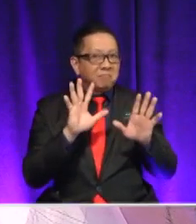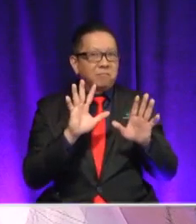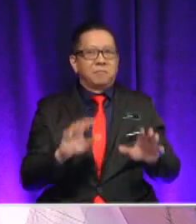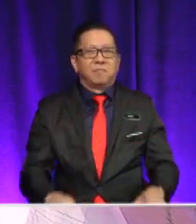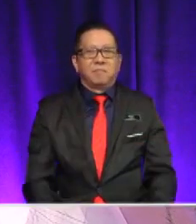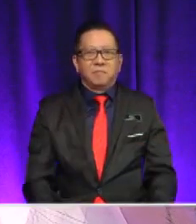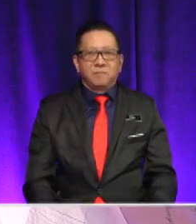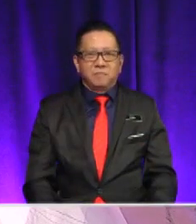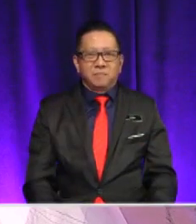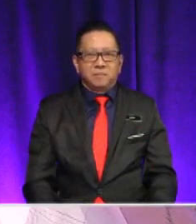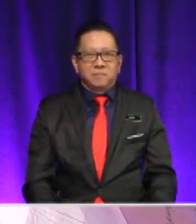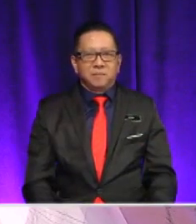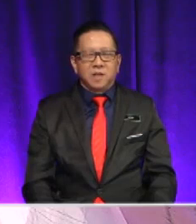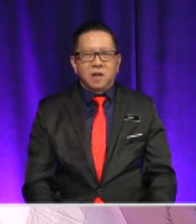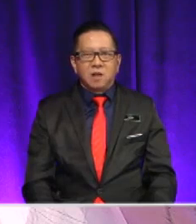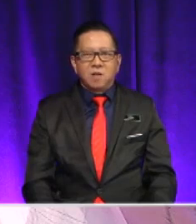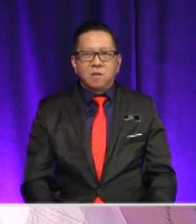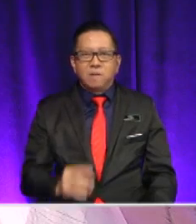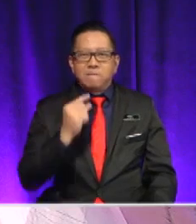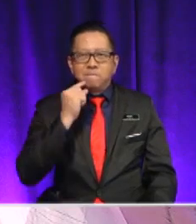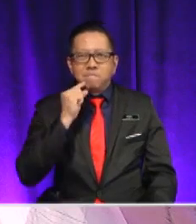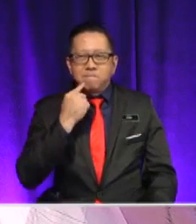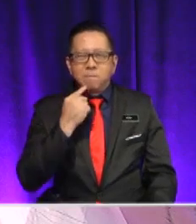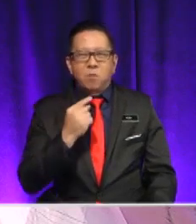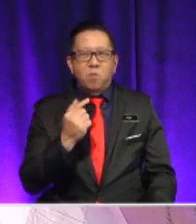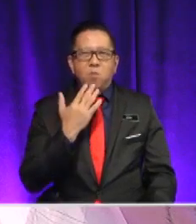sekarang kita ambil warnanya yang pekat